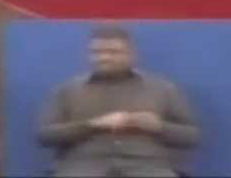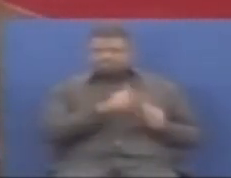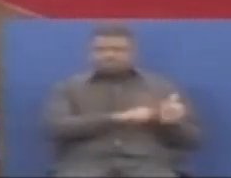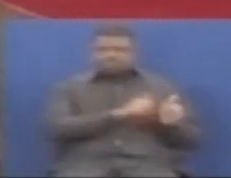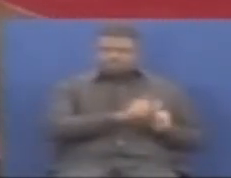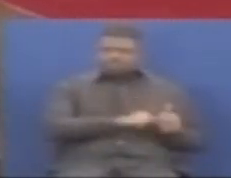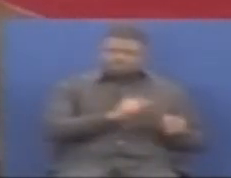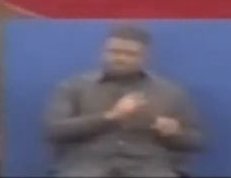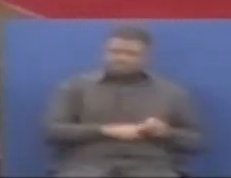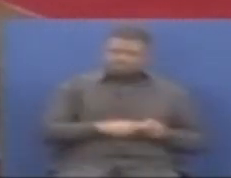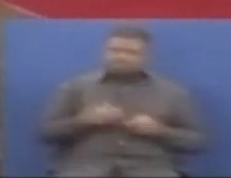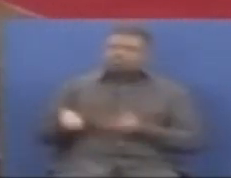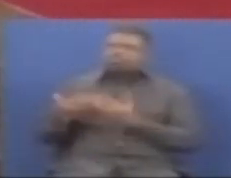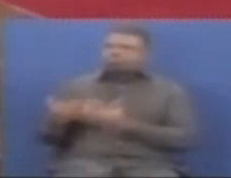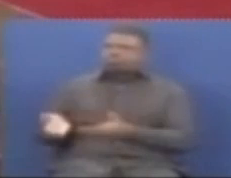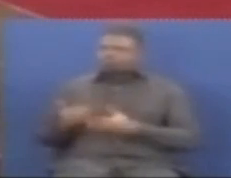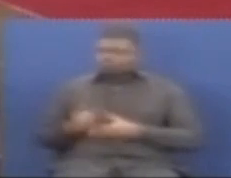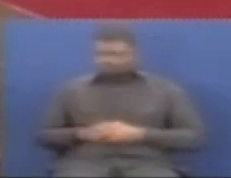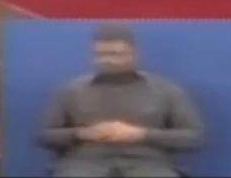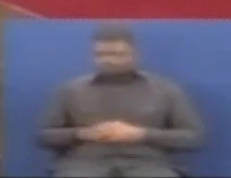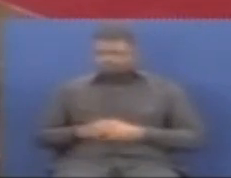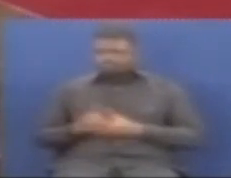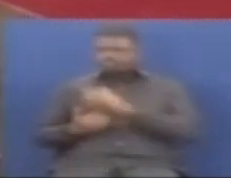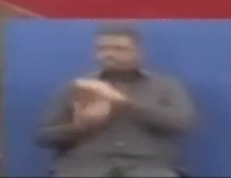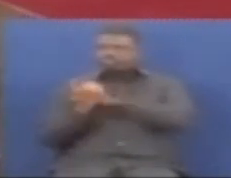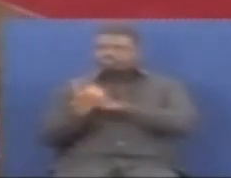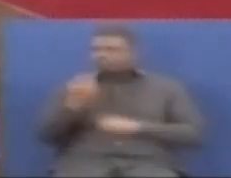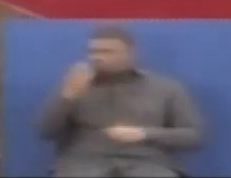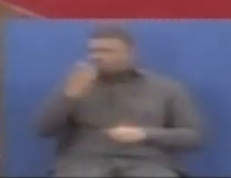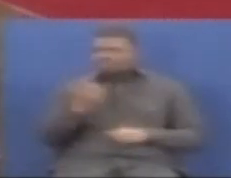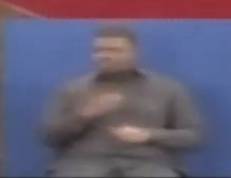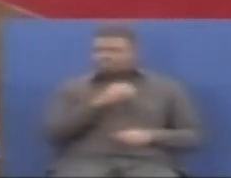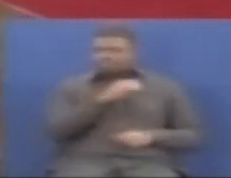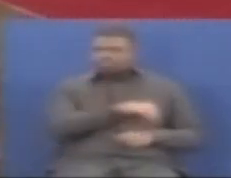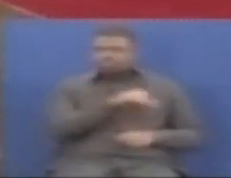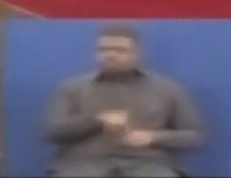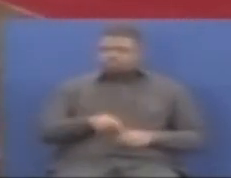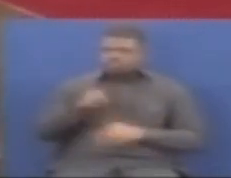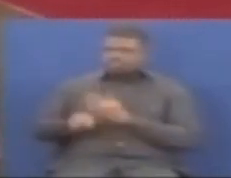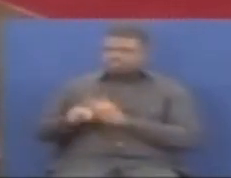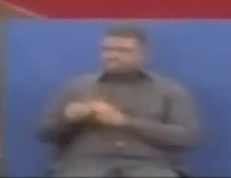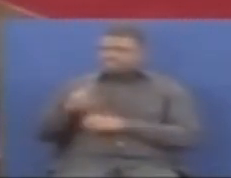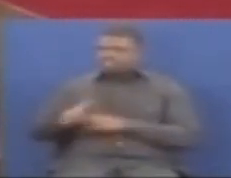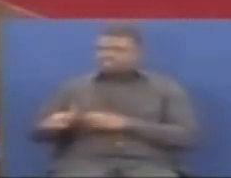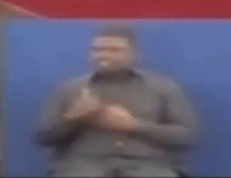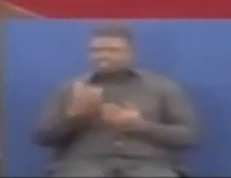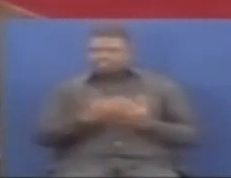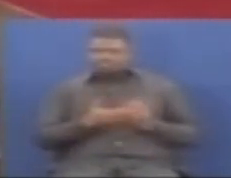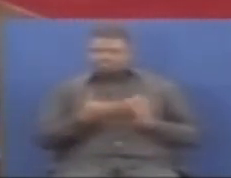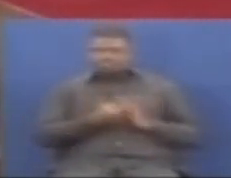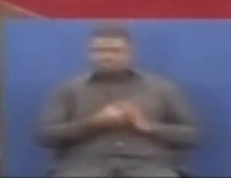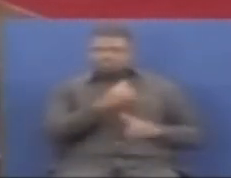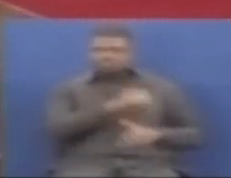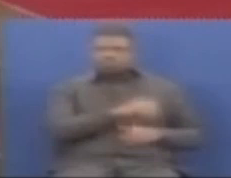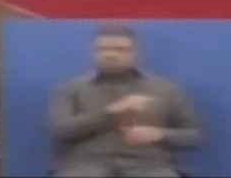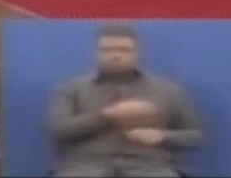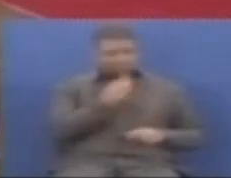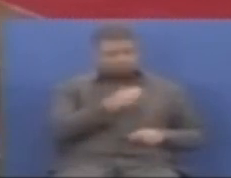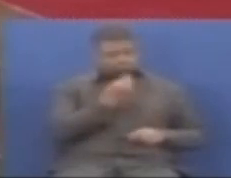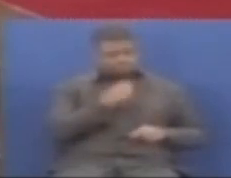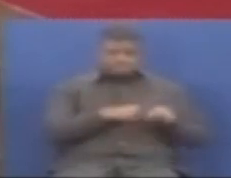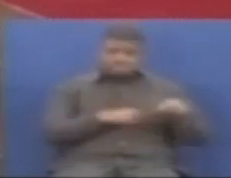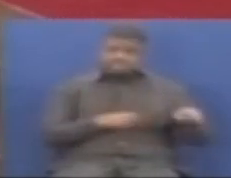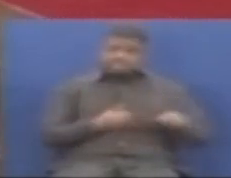matengenezo makubwa. Na wiki iliyopita Mheshimiwa Naibu Spika nilijibu hapa kwamba kama serikali tumejipanga kwa ajili ya kujenga upa barabara hii